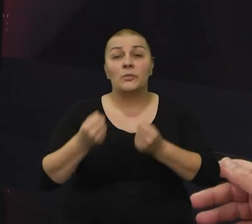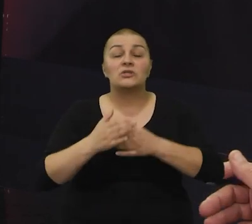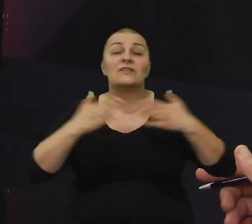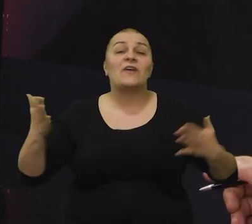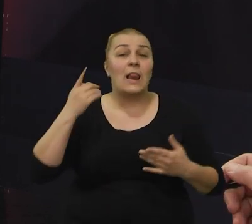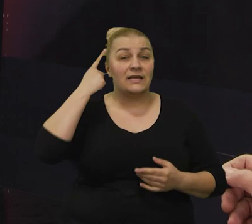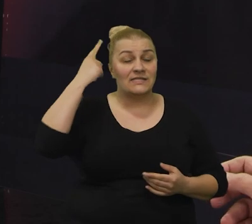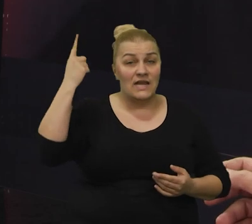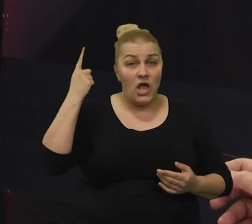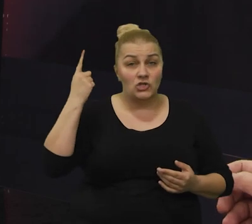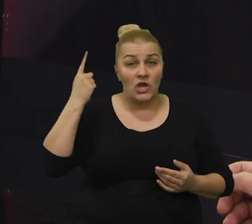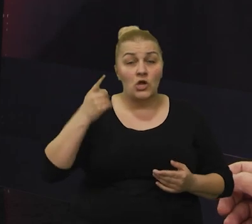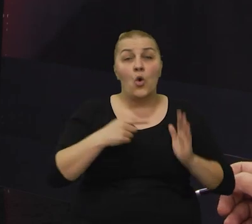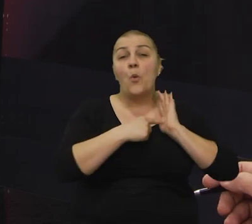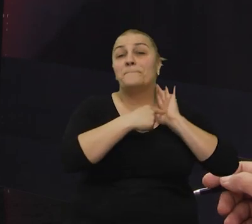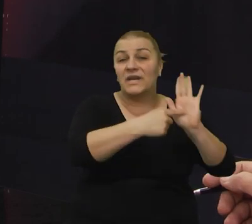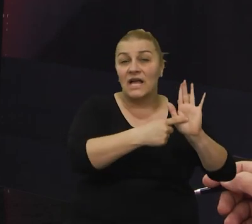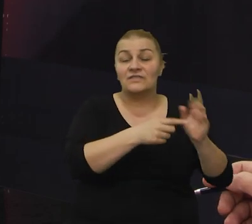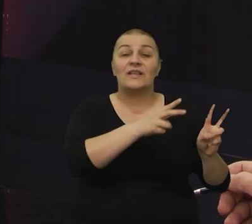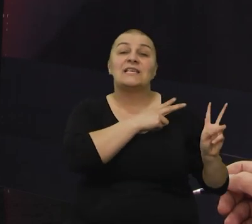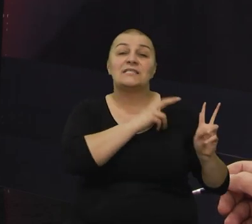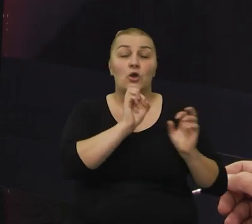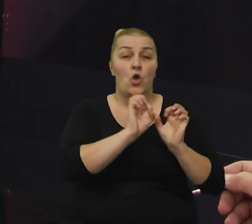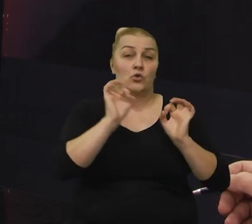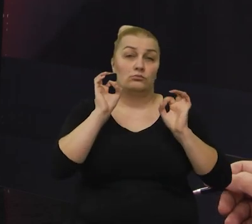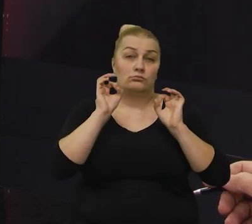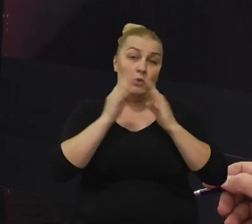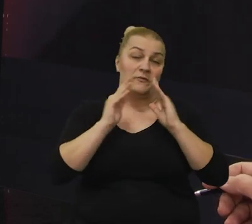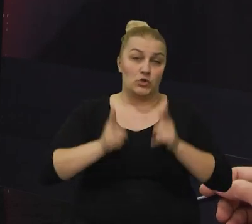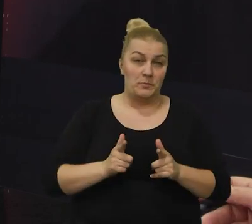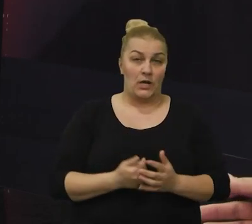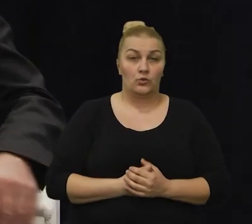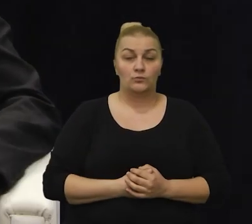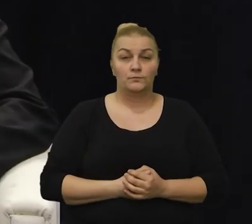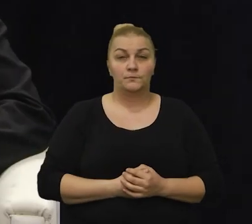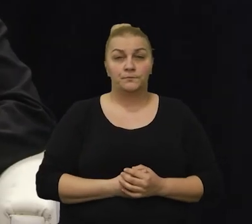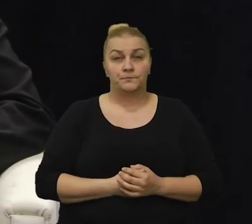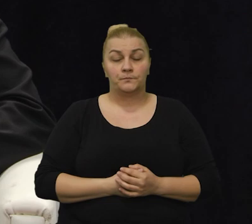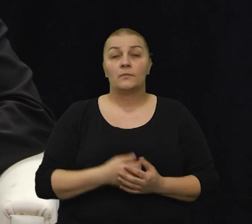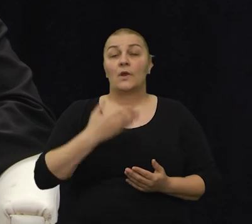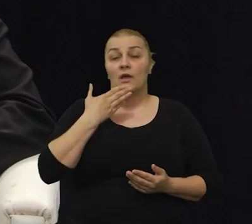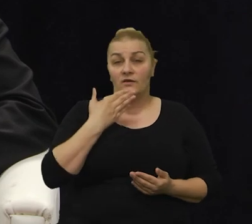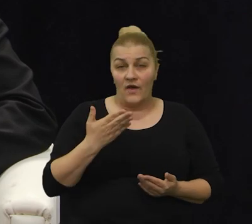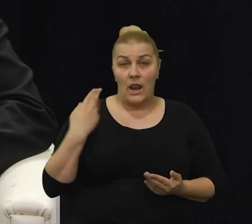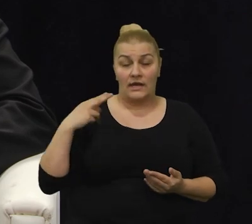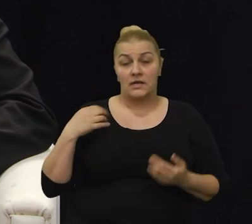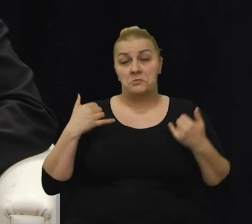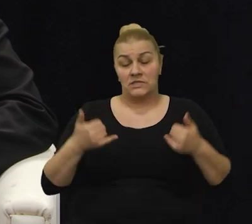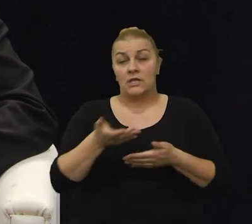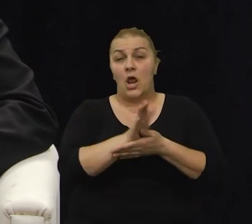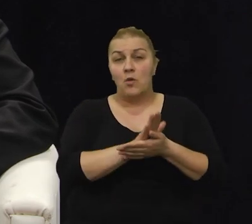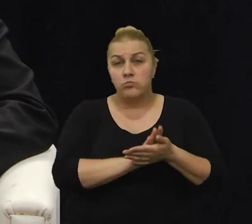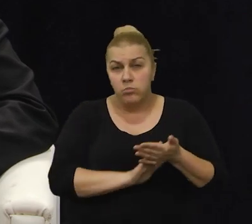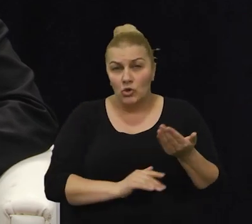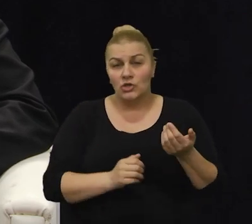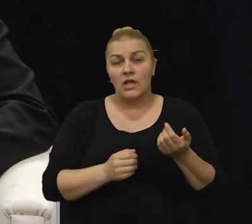doprinesi veliki značaj u prikazivanje istine Domovinskog rata. Da, hvala generale. Ajmo